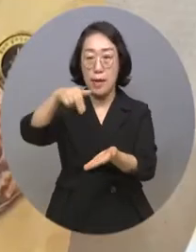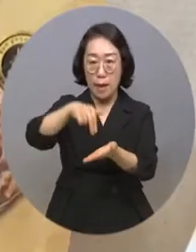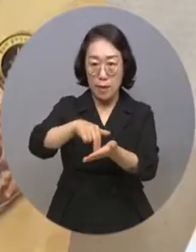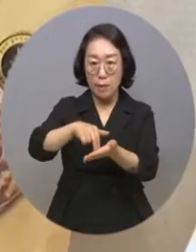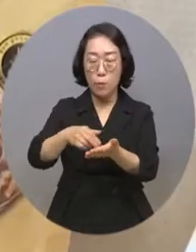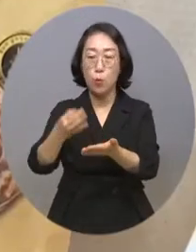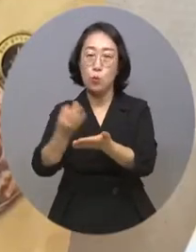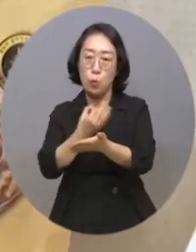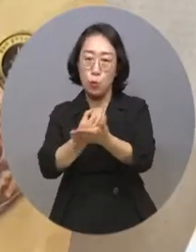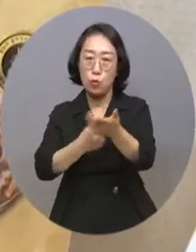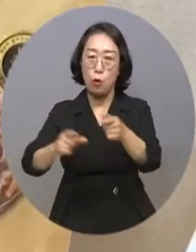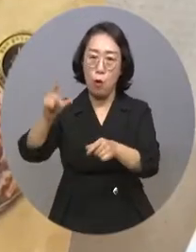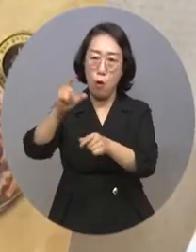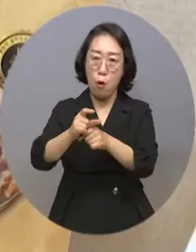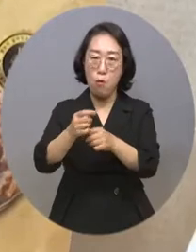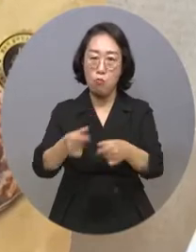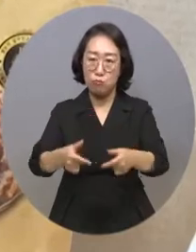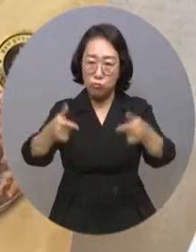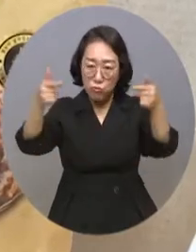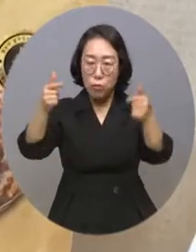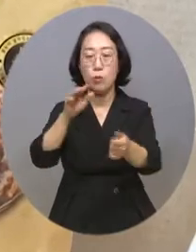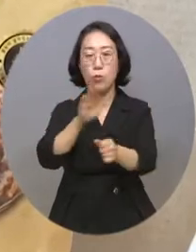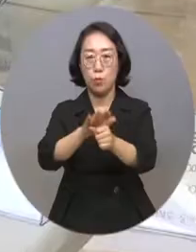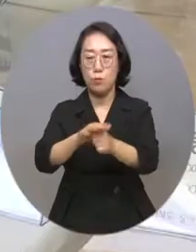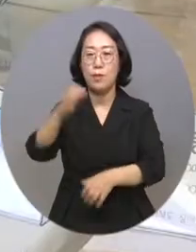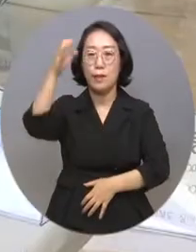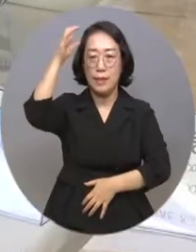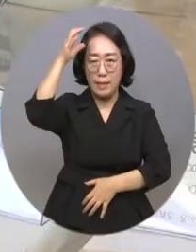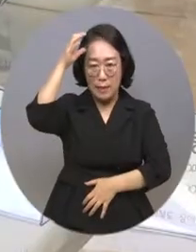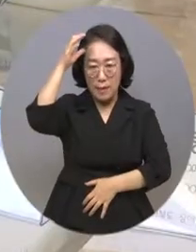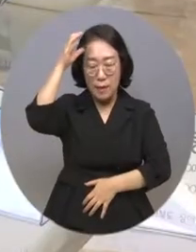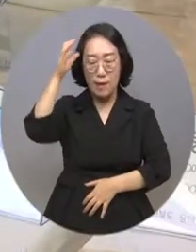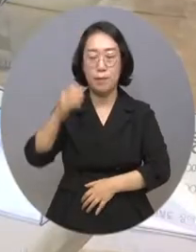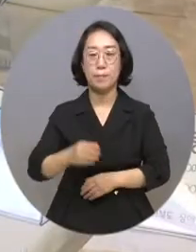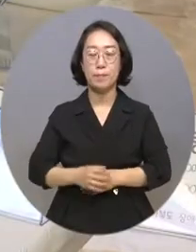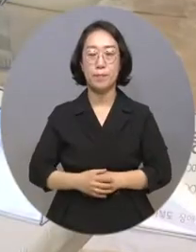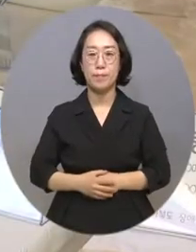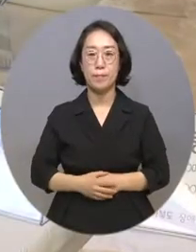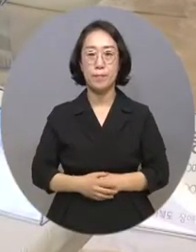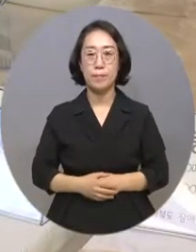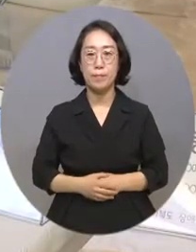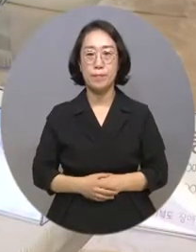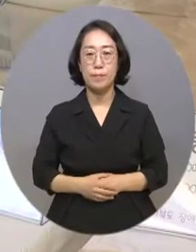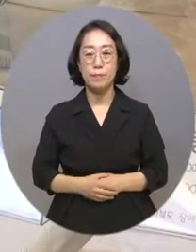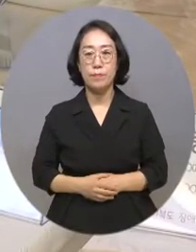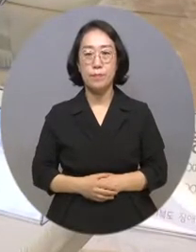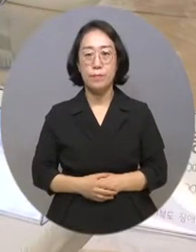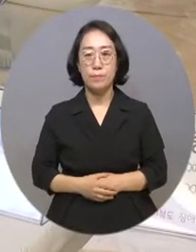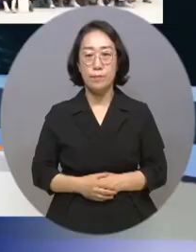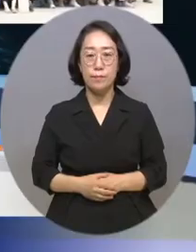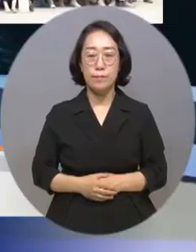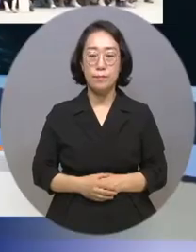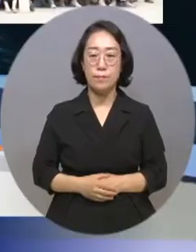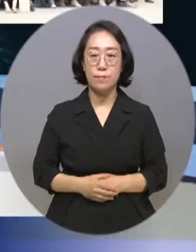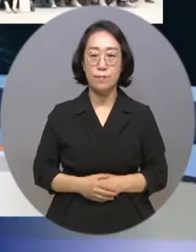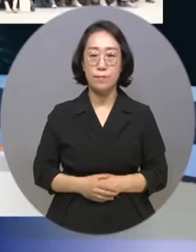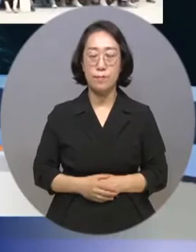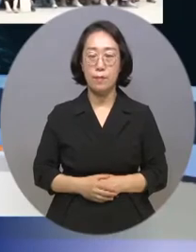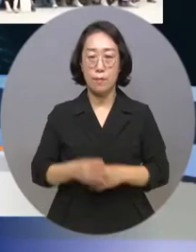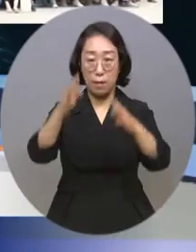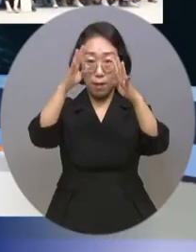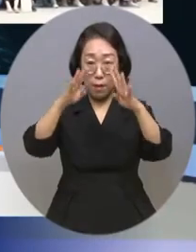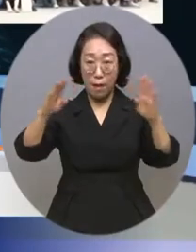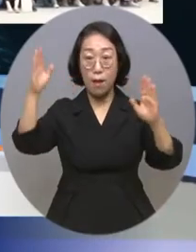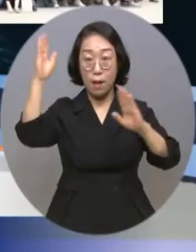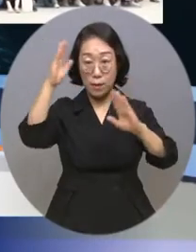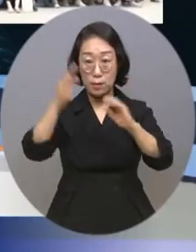향상까지 이어질 수 있도록 기대하고 있습니다. 복지TV 전북방송 장유진입니다. 대학생